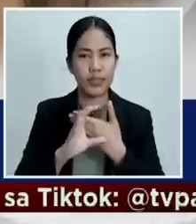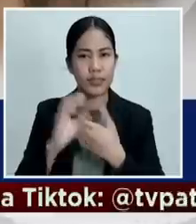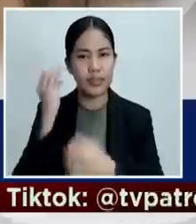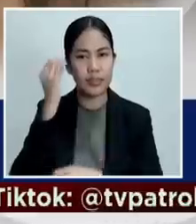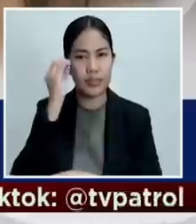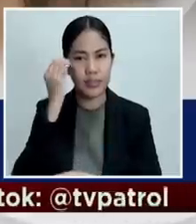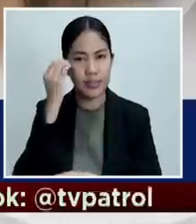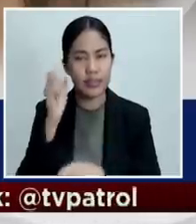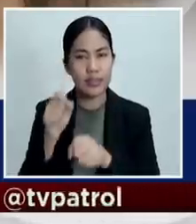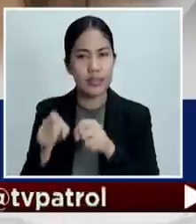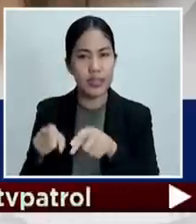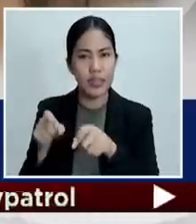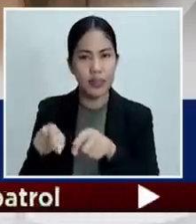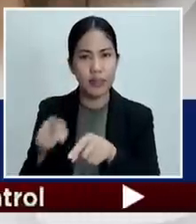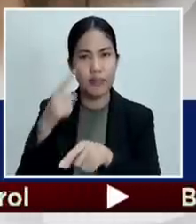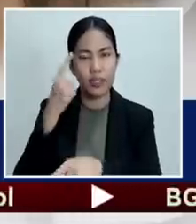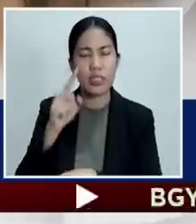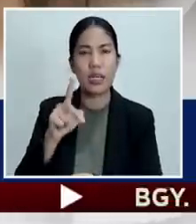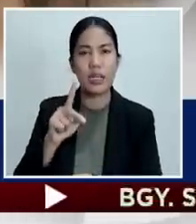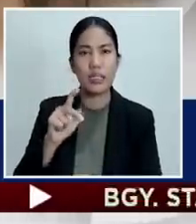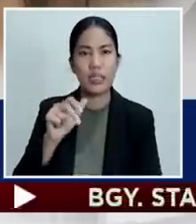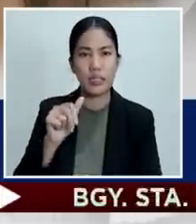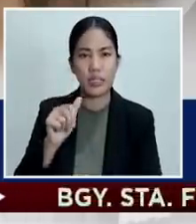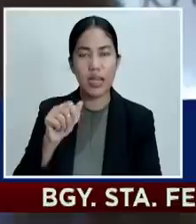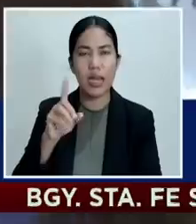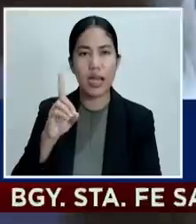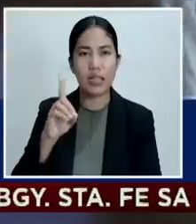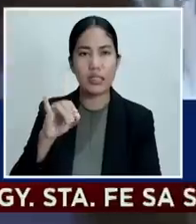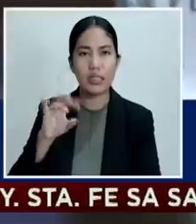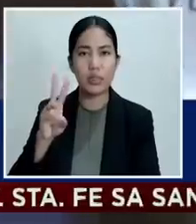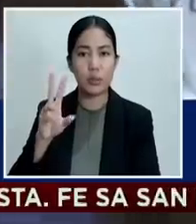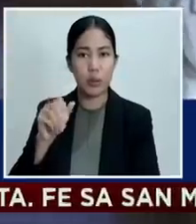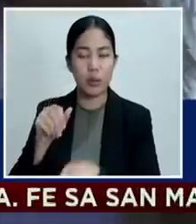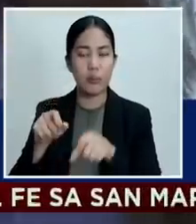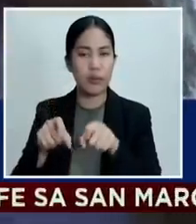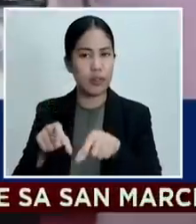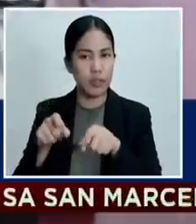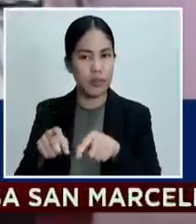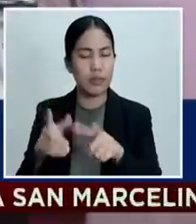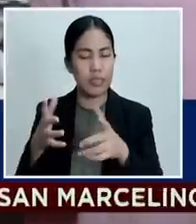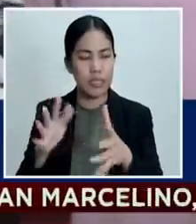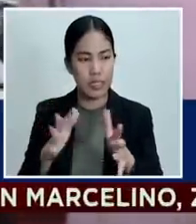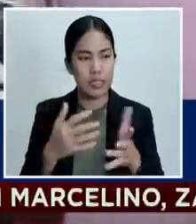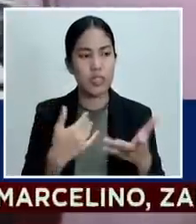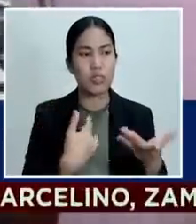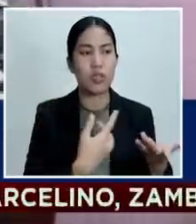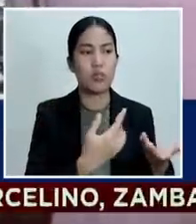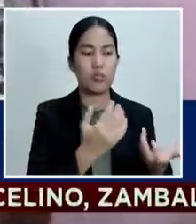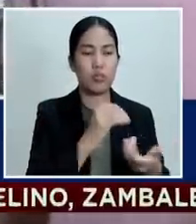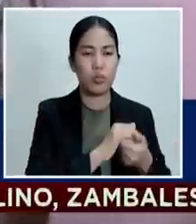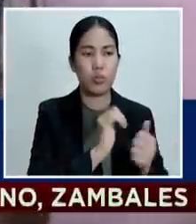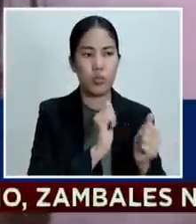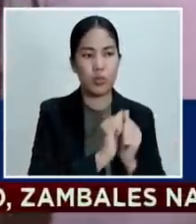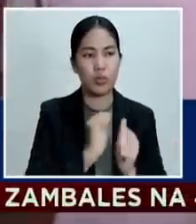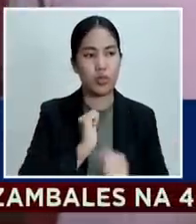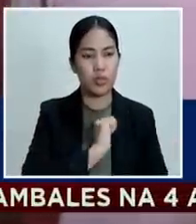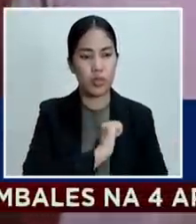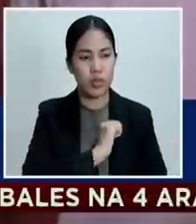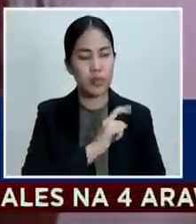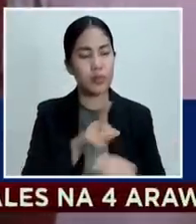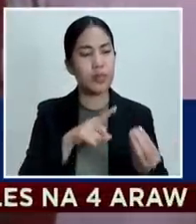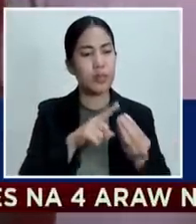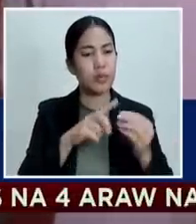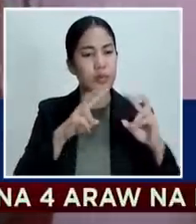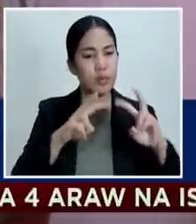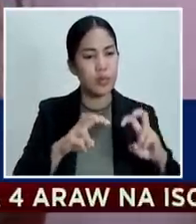sa kadiwa. Nakipagtulungan din aniya siya sa mga mambabatas sa mga isinagawang pagdinig dahil may